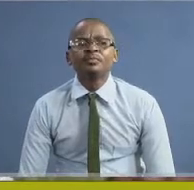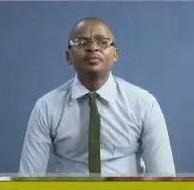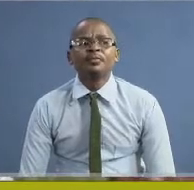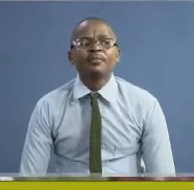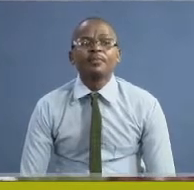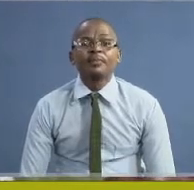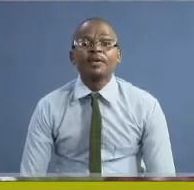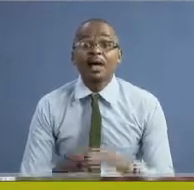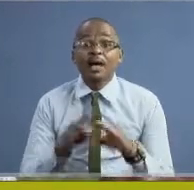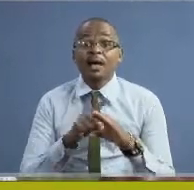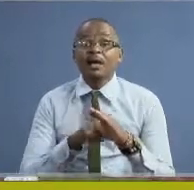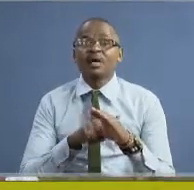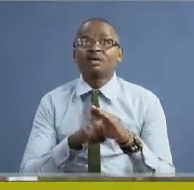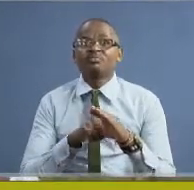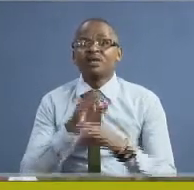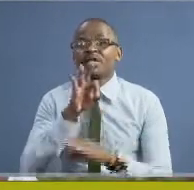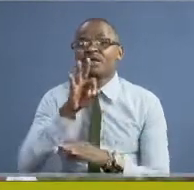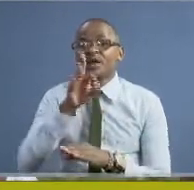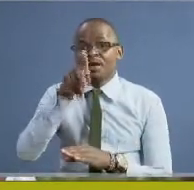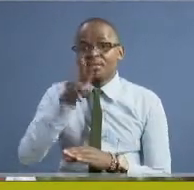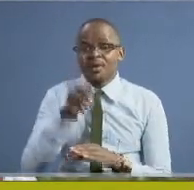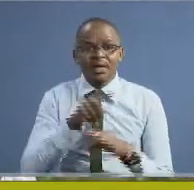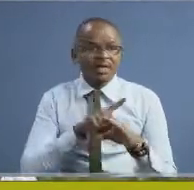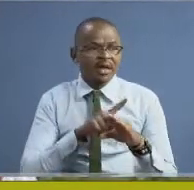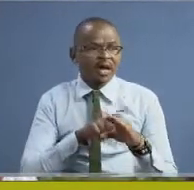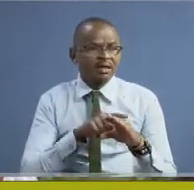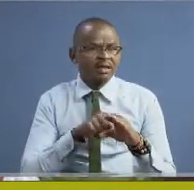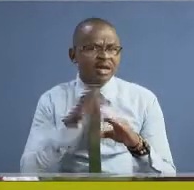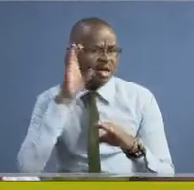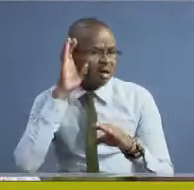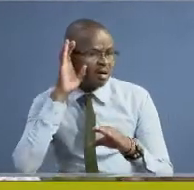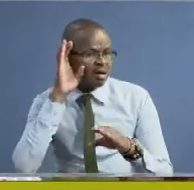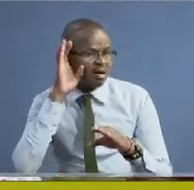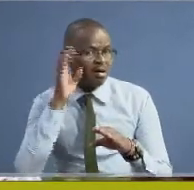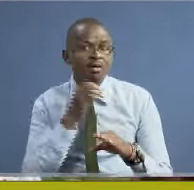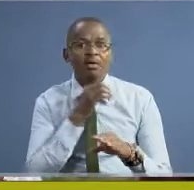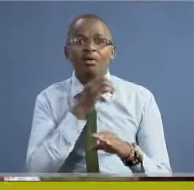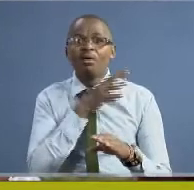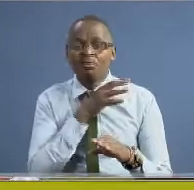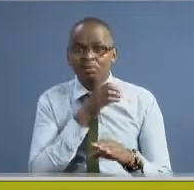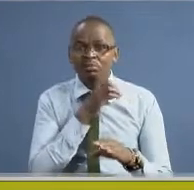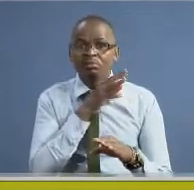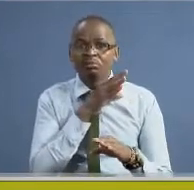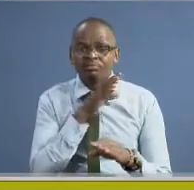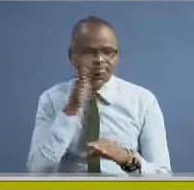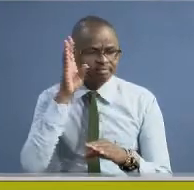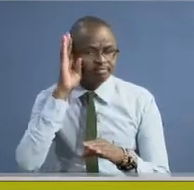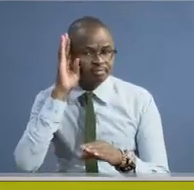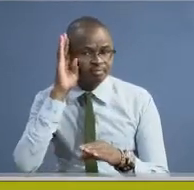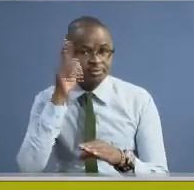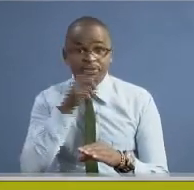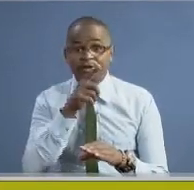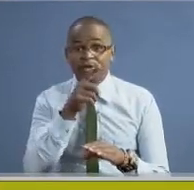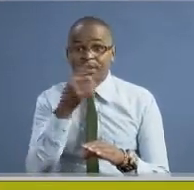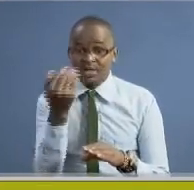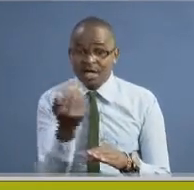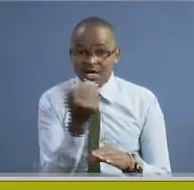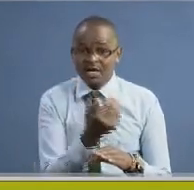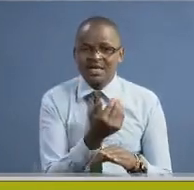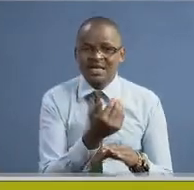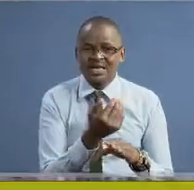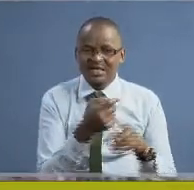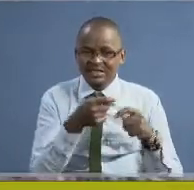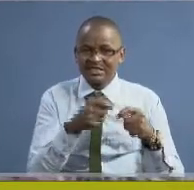Ilikuwa wakati wa saa 9. Na mimi niliposikia nduru na nikaifikia hiyo kitu nikapata imeangukia huyo mtoto inangangana na